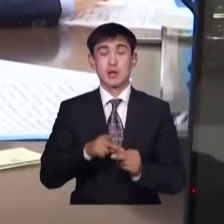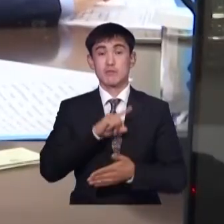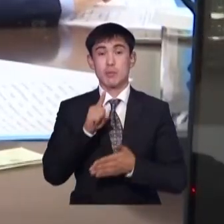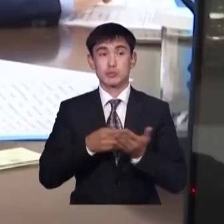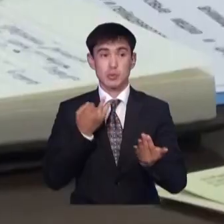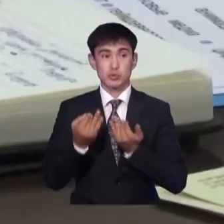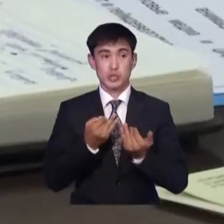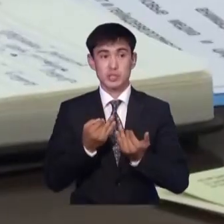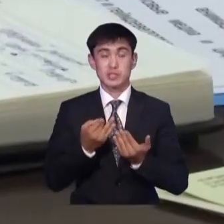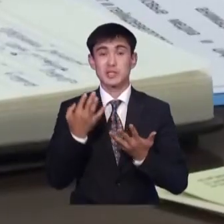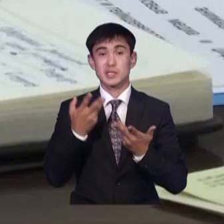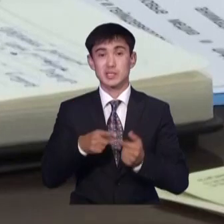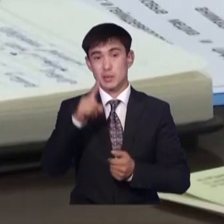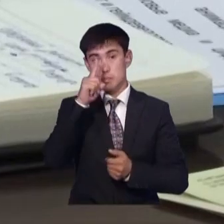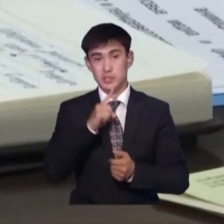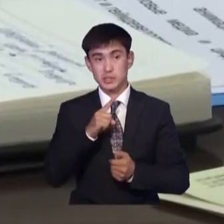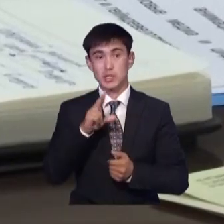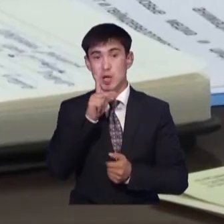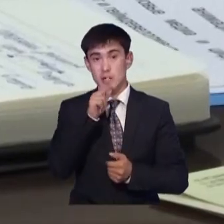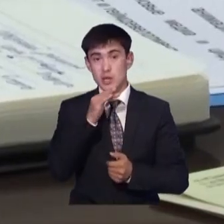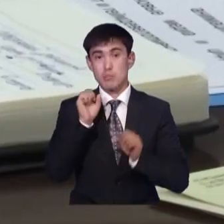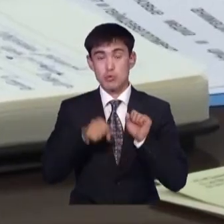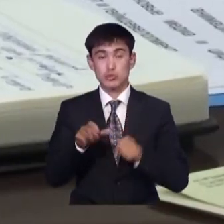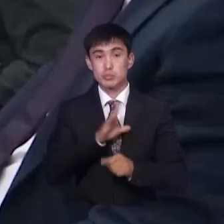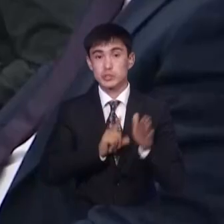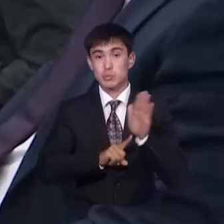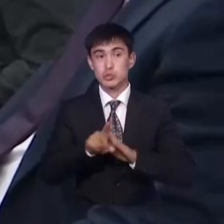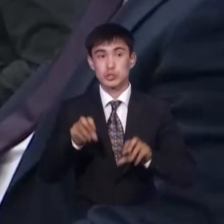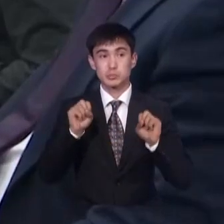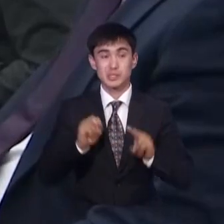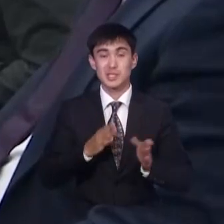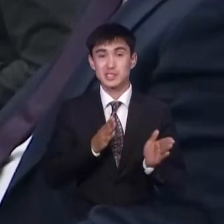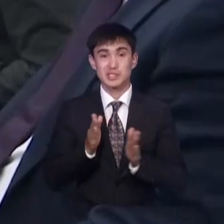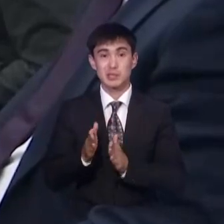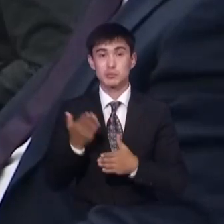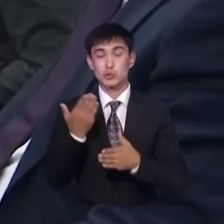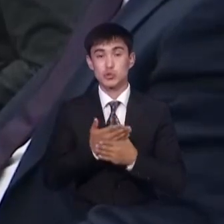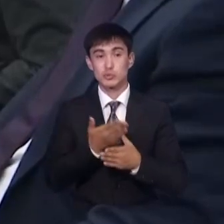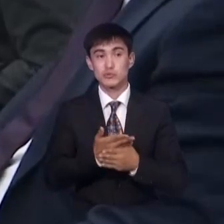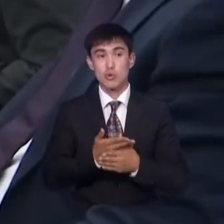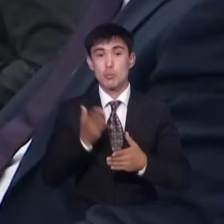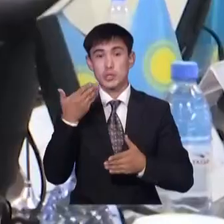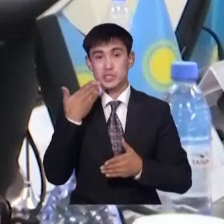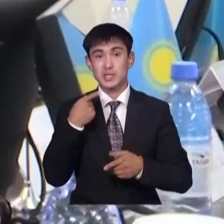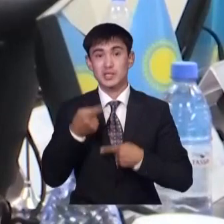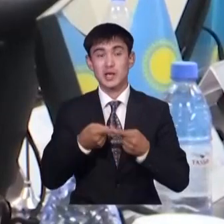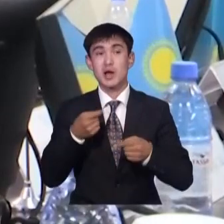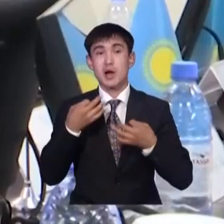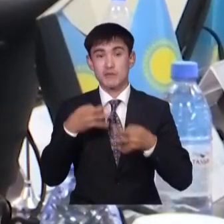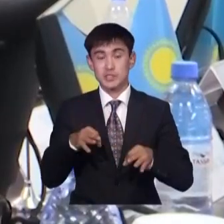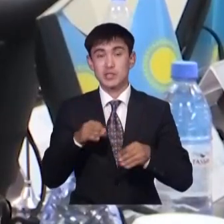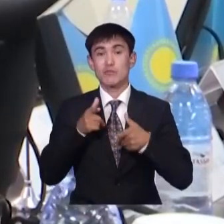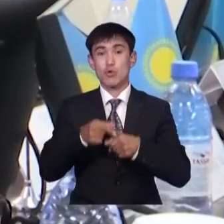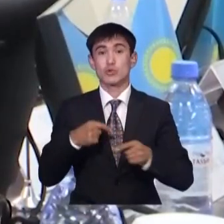вопрос обсуждается уже несколько месяцев. В Южной Корее может быть запущена специальная система, способствующая упрощению для легального входа